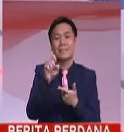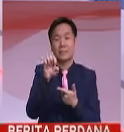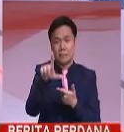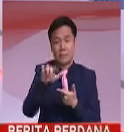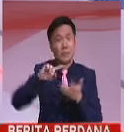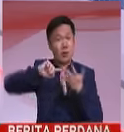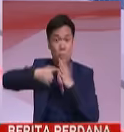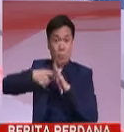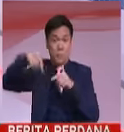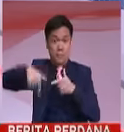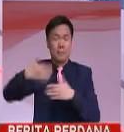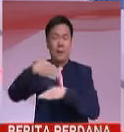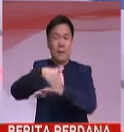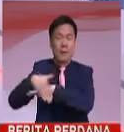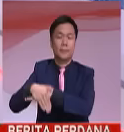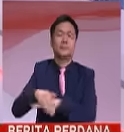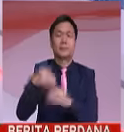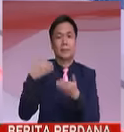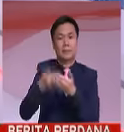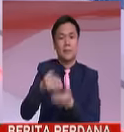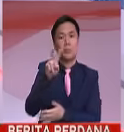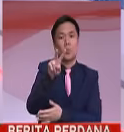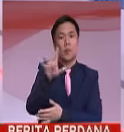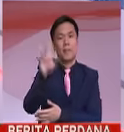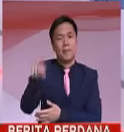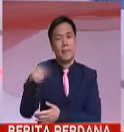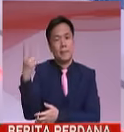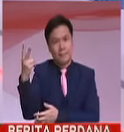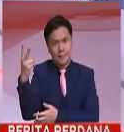malam ini sehingga 25 center